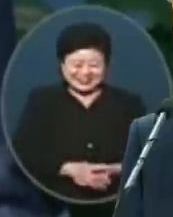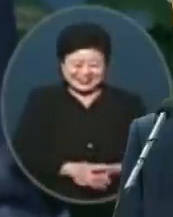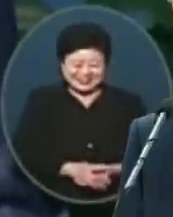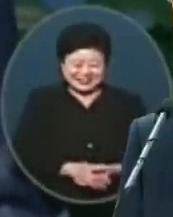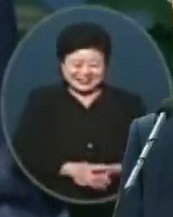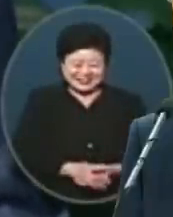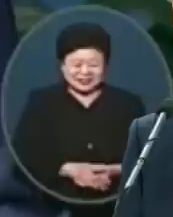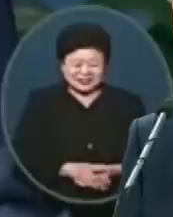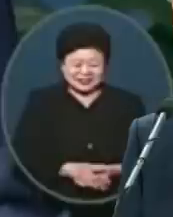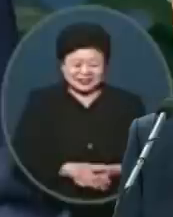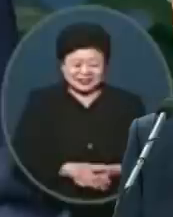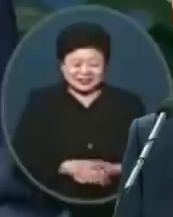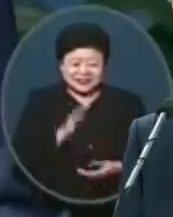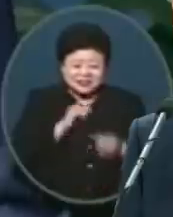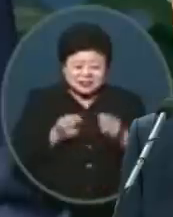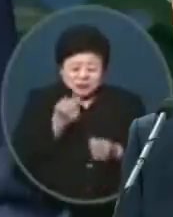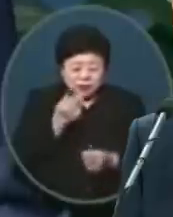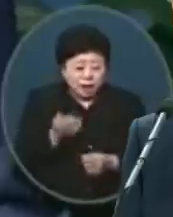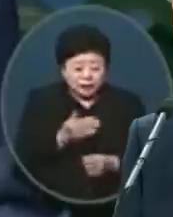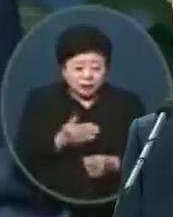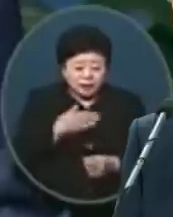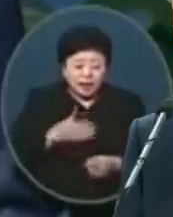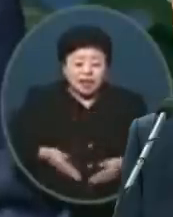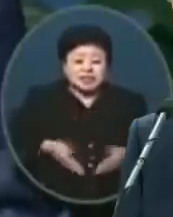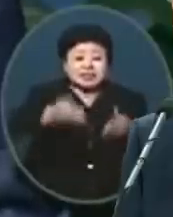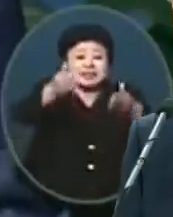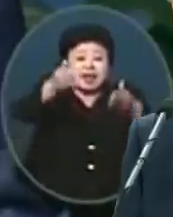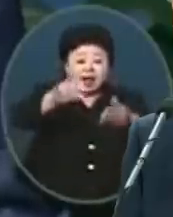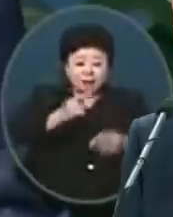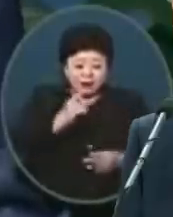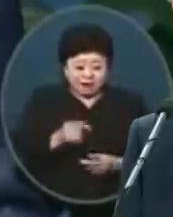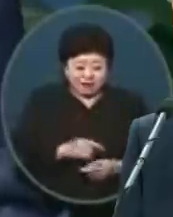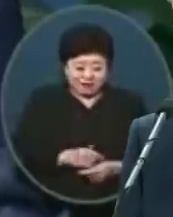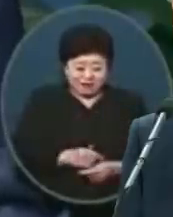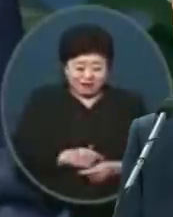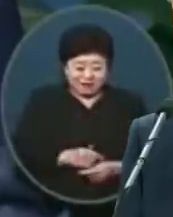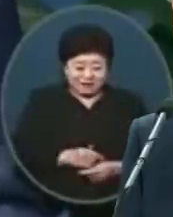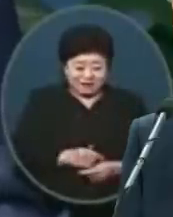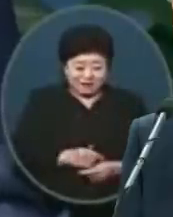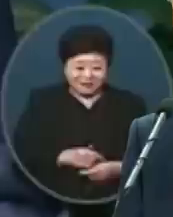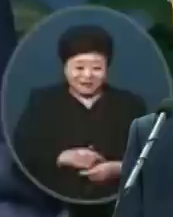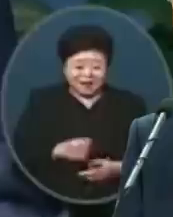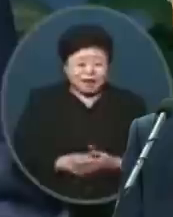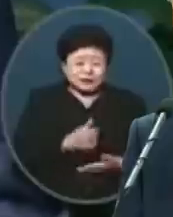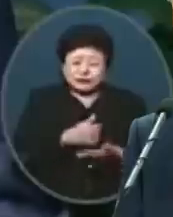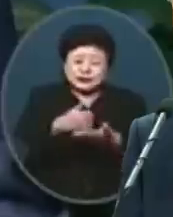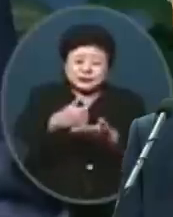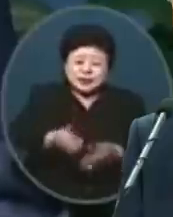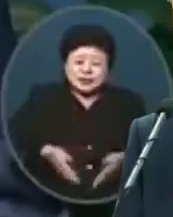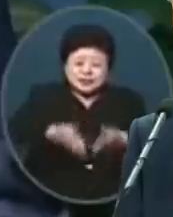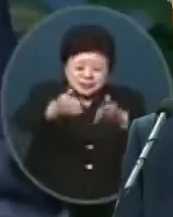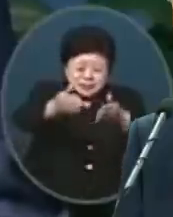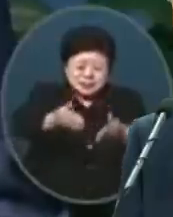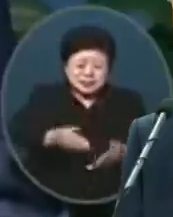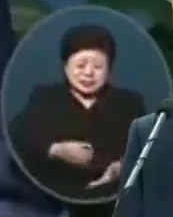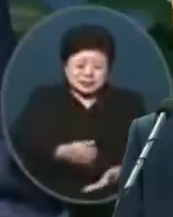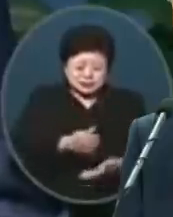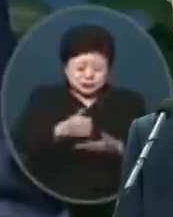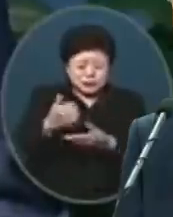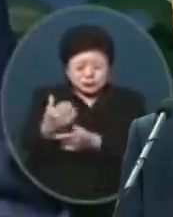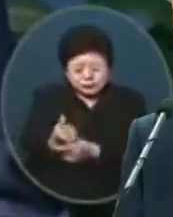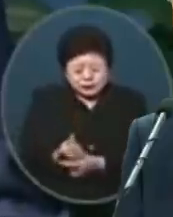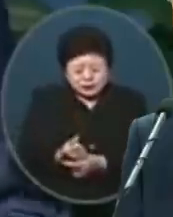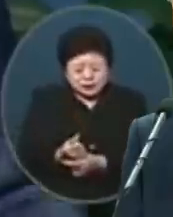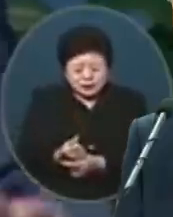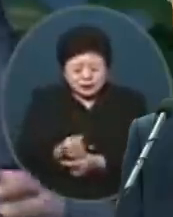그 말만 합니다. 진리요 생명의 말은 안 하시고 내가 곧 길이요. 그래서 아유, 주님이 길 같으면 주님 붙잡으면